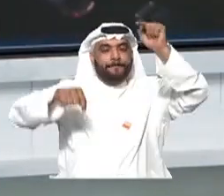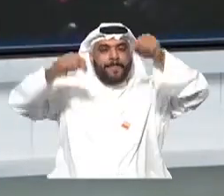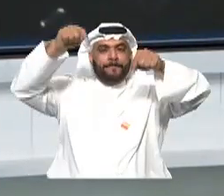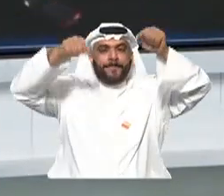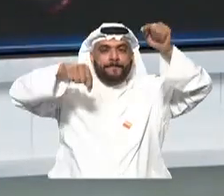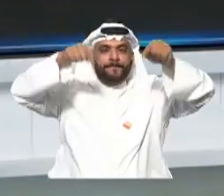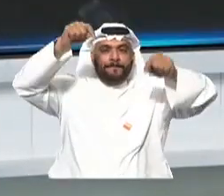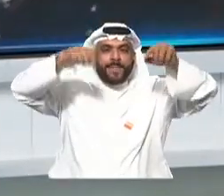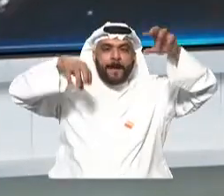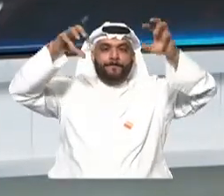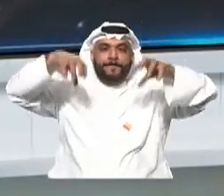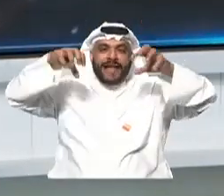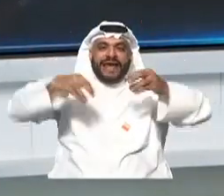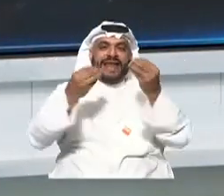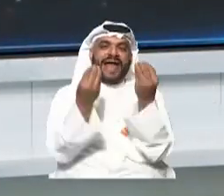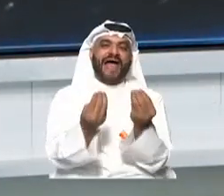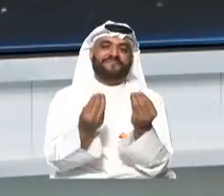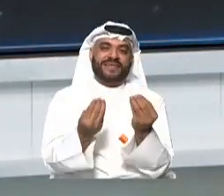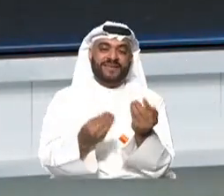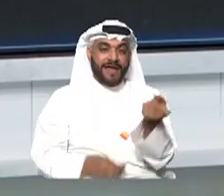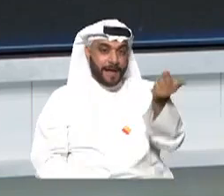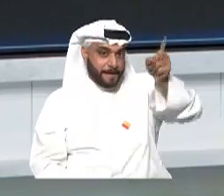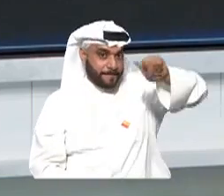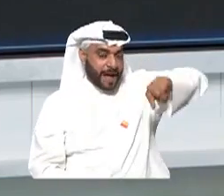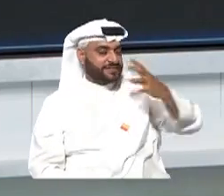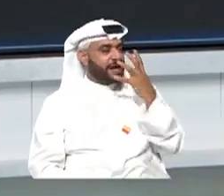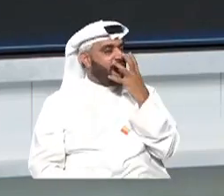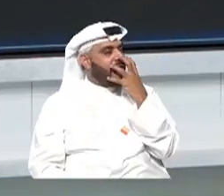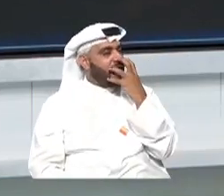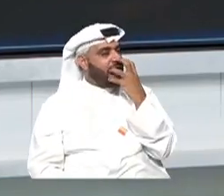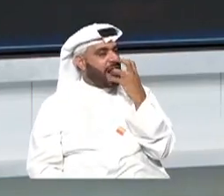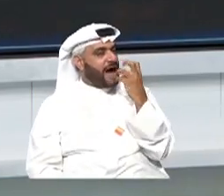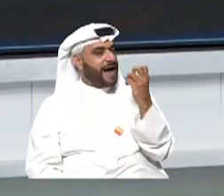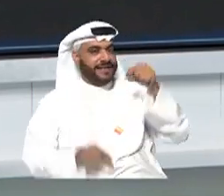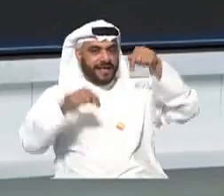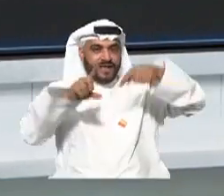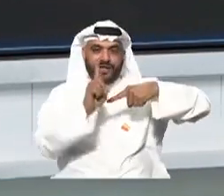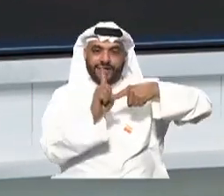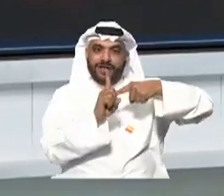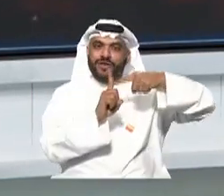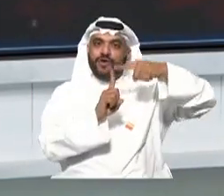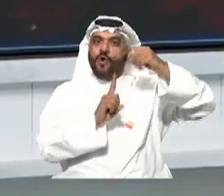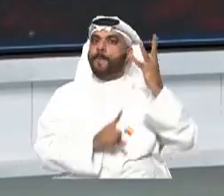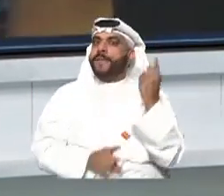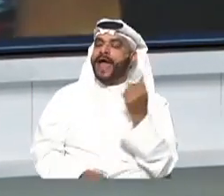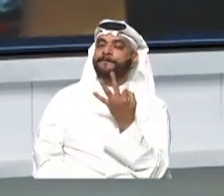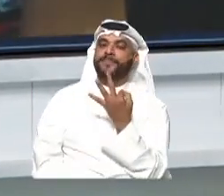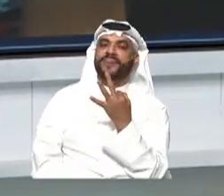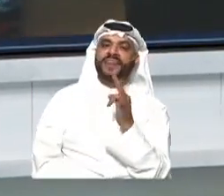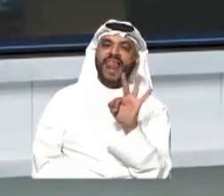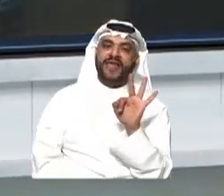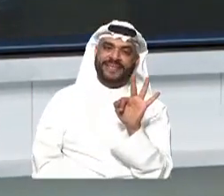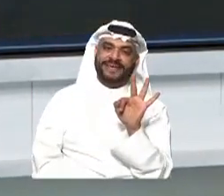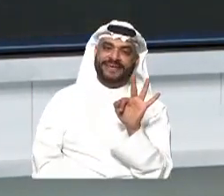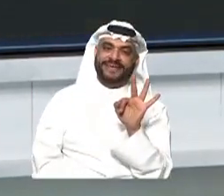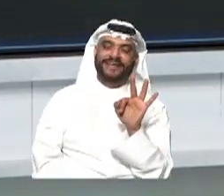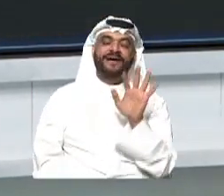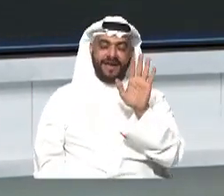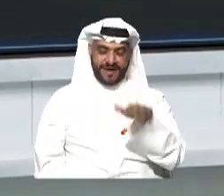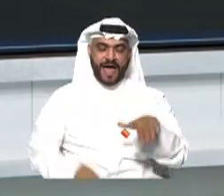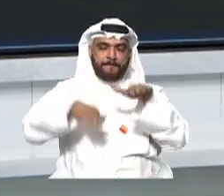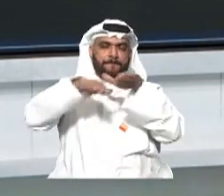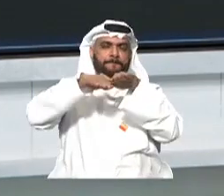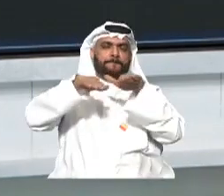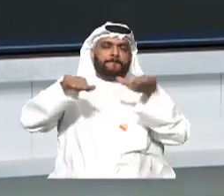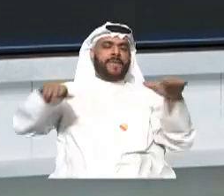أجواء معتدلة تميل للدفء باكر بإذن الله. اليوم سجلت الدرجة 30 درجة مئوية في بعض المناطق، أجواء معتدلة ونقدر